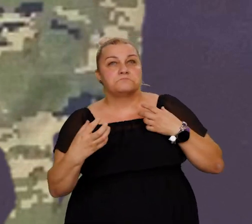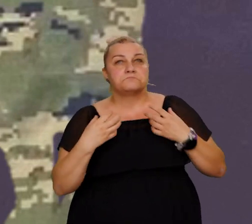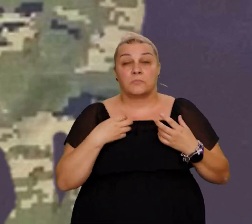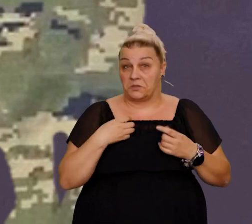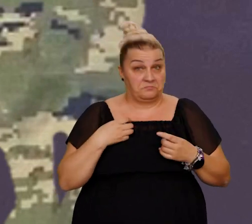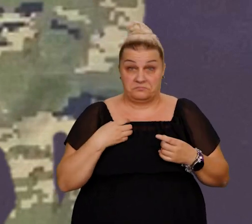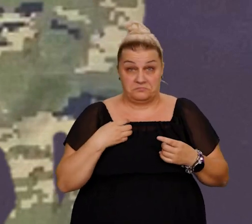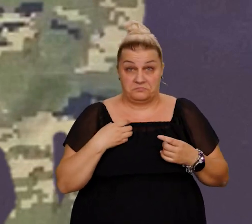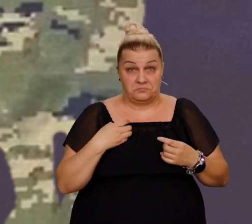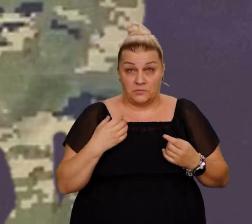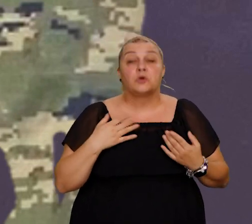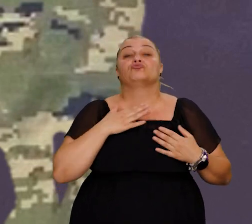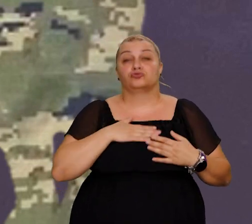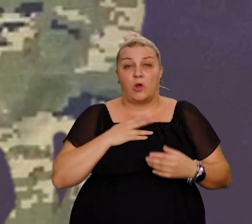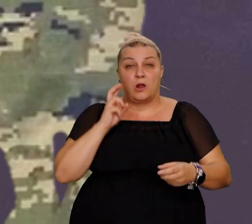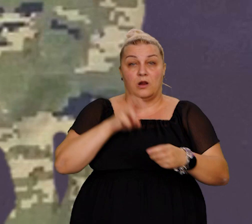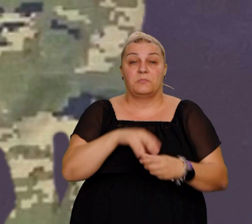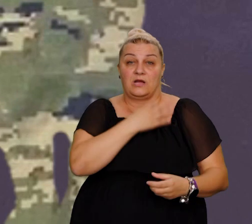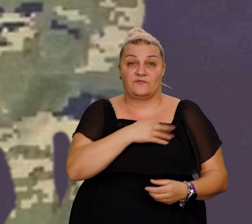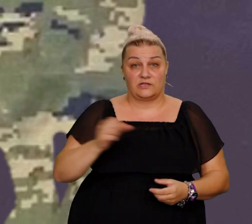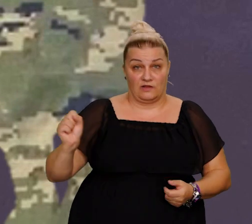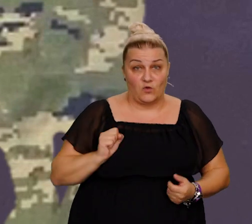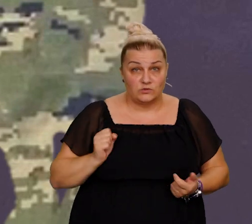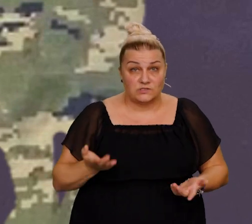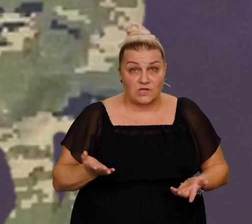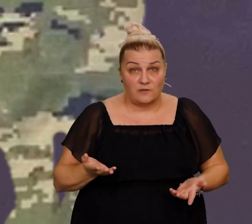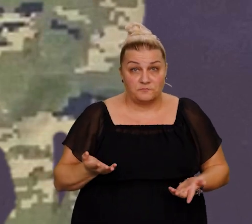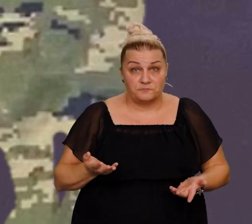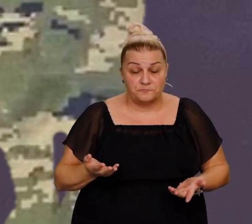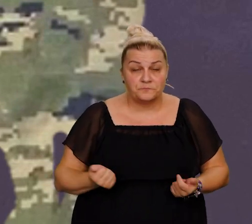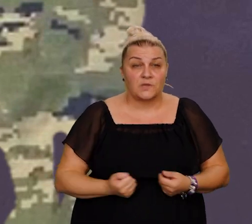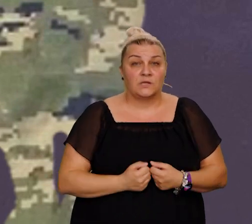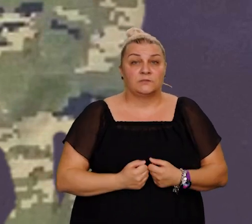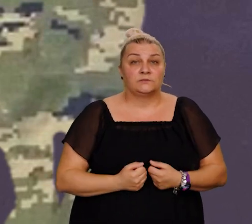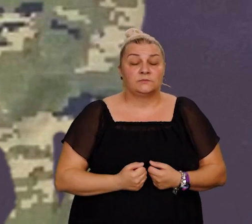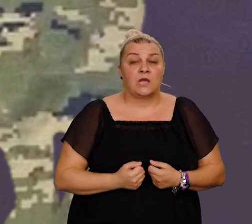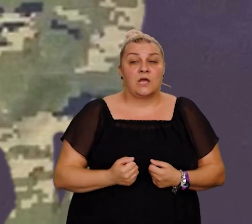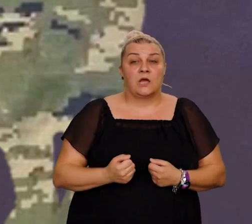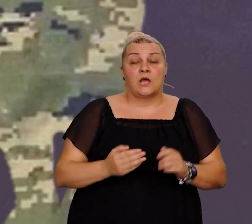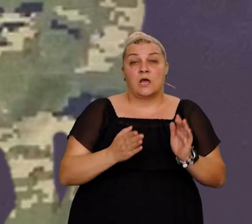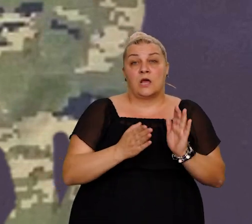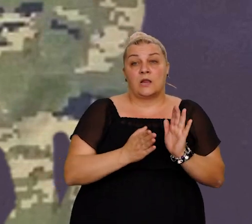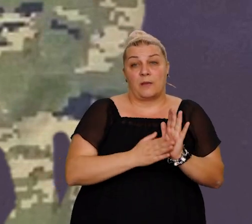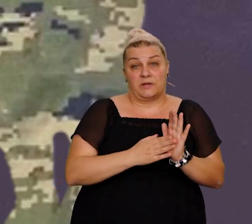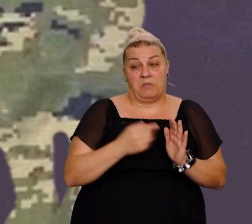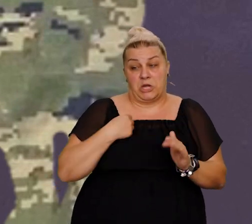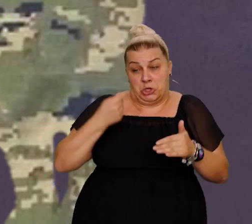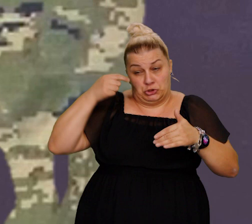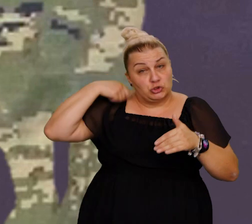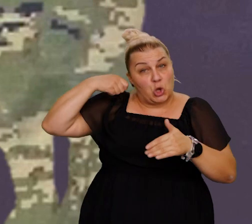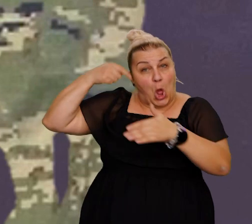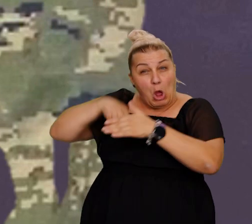uopće hoću li ići u Hrvatsku vojsku ili neću ići u Hrvatsku vojsku. Za mene je bilo poniženje biti u